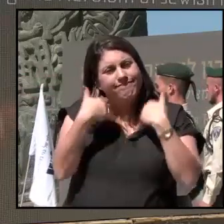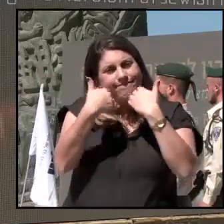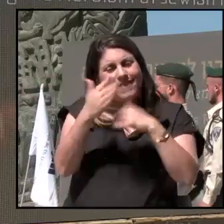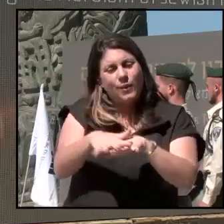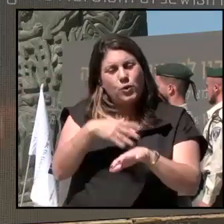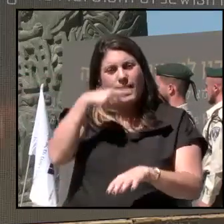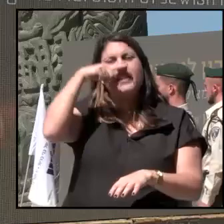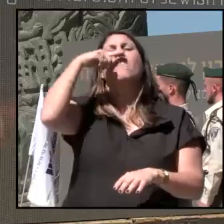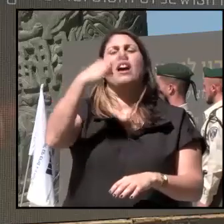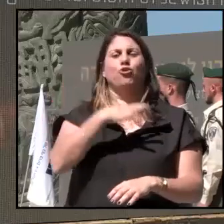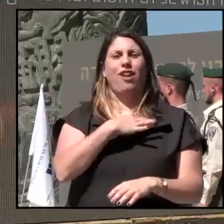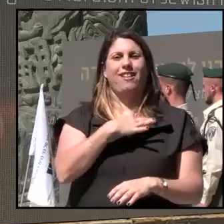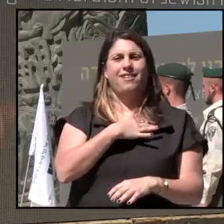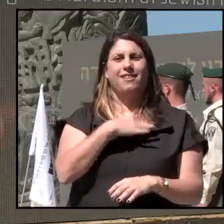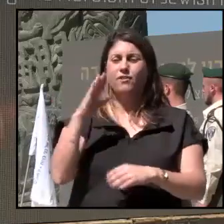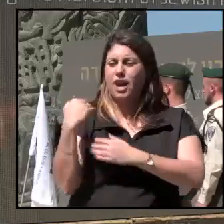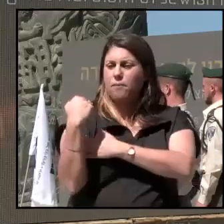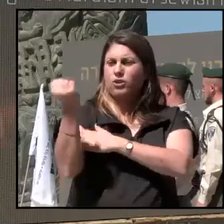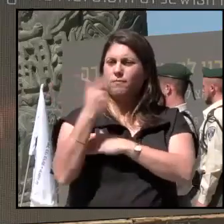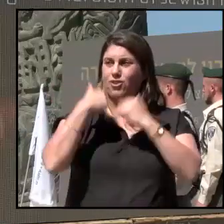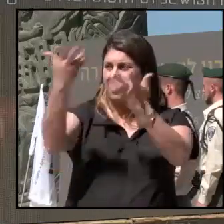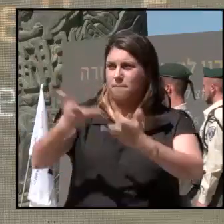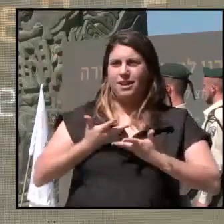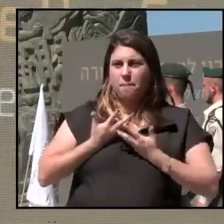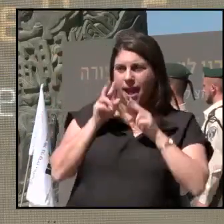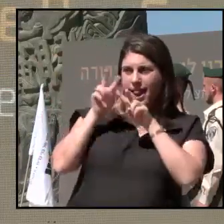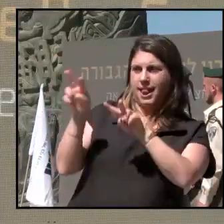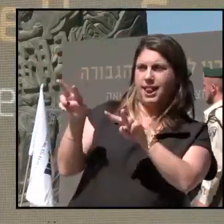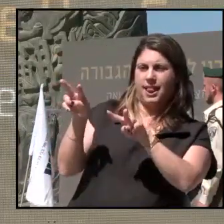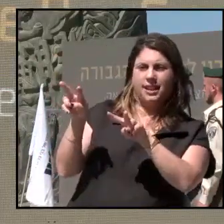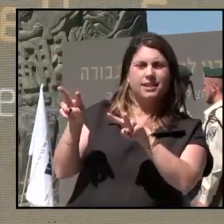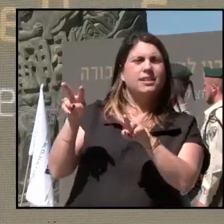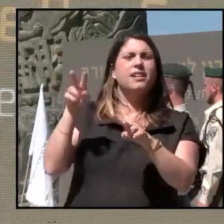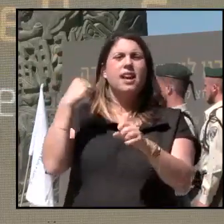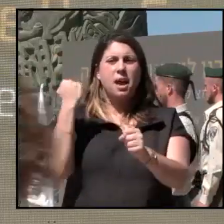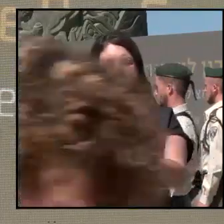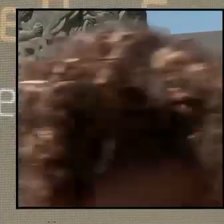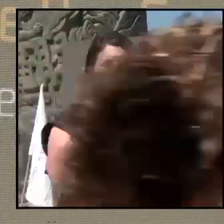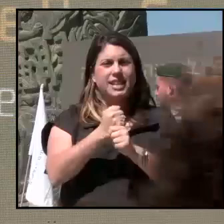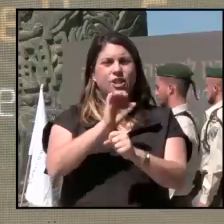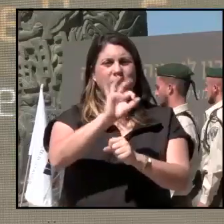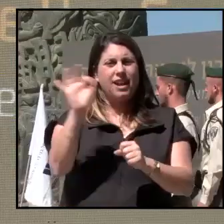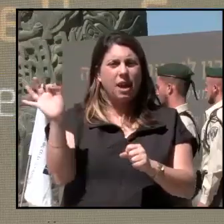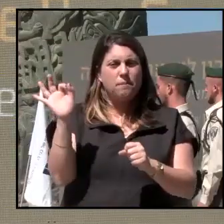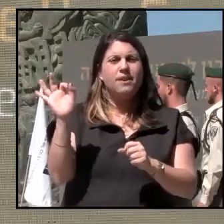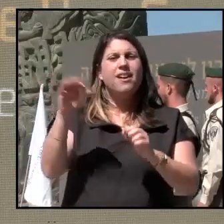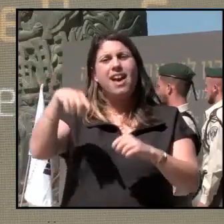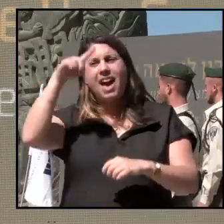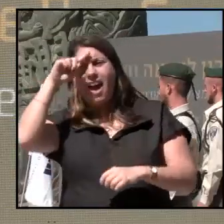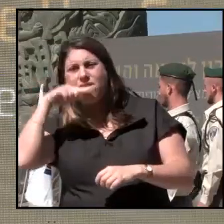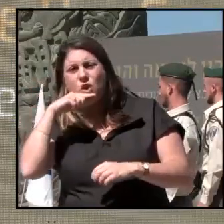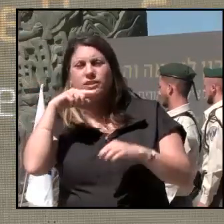שלי והעוצמה שאני מקבל, שמעשה ההורים שלכם, האבות